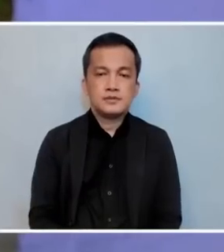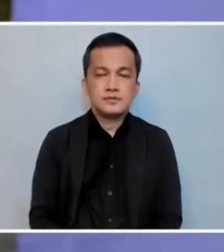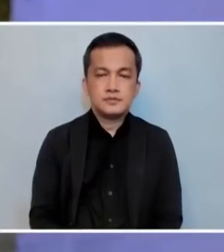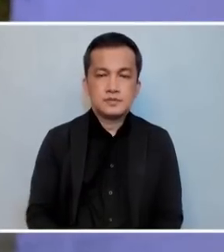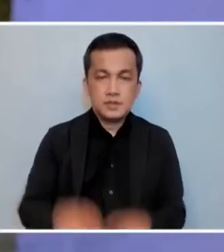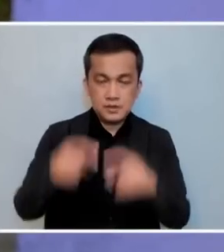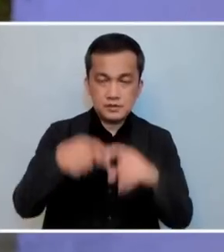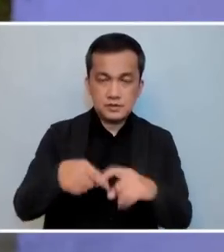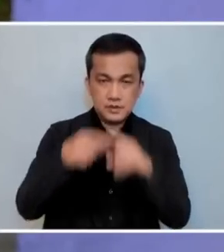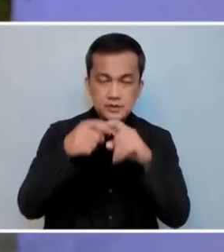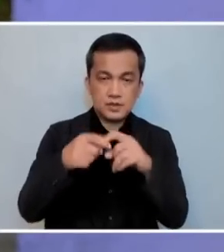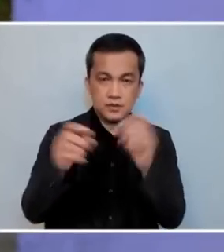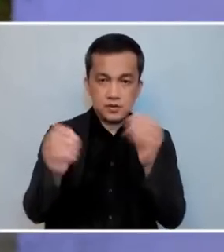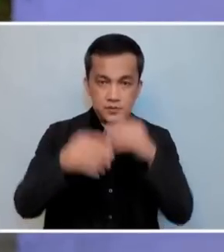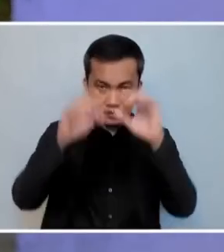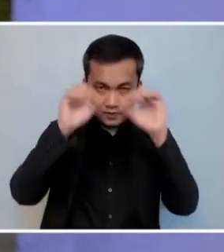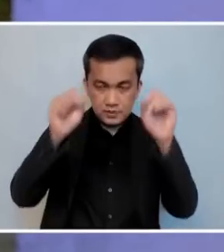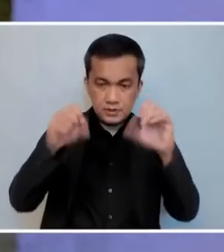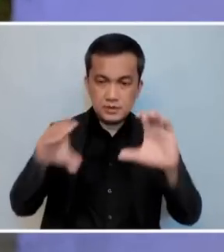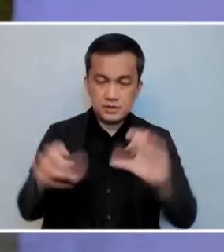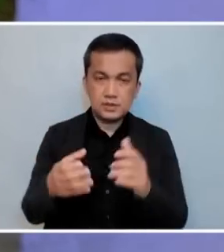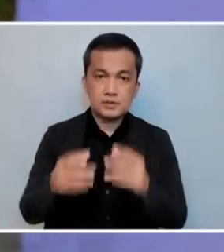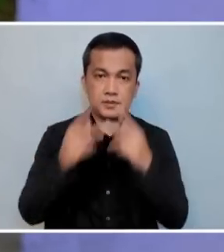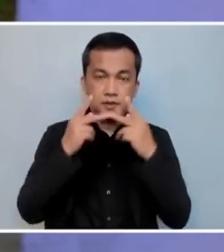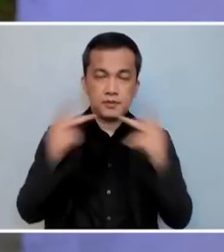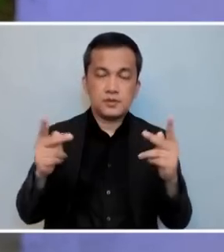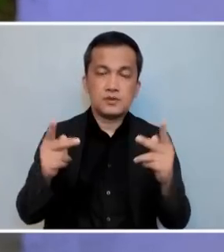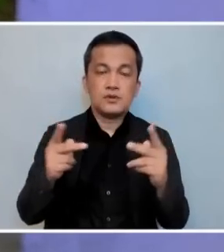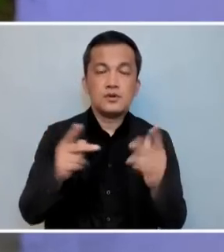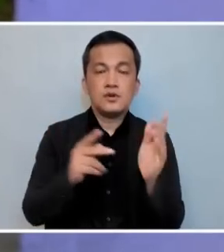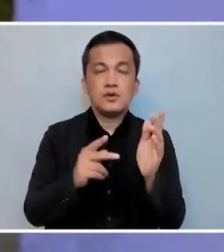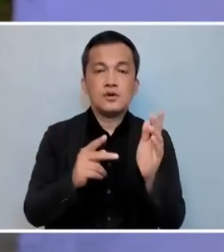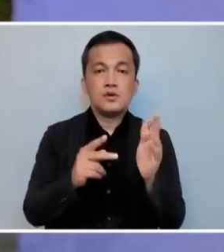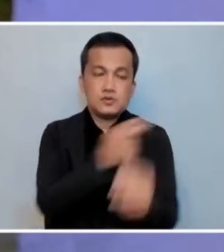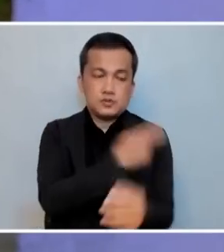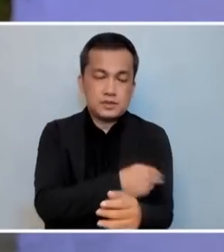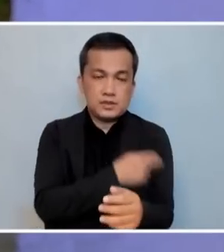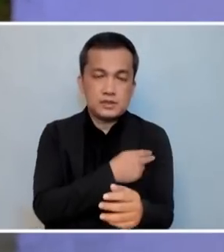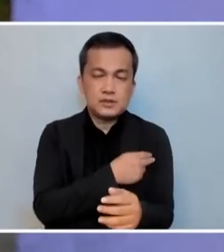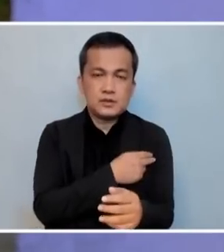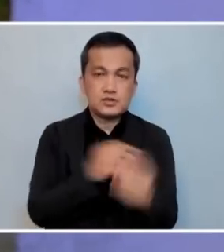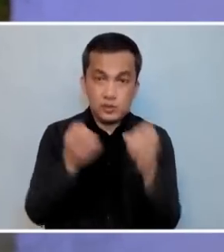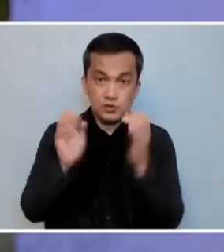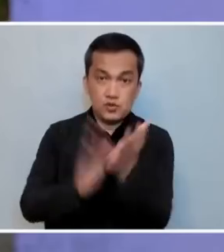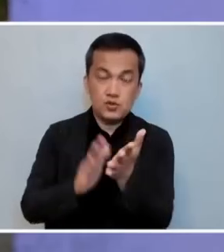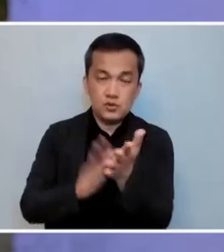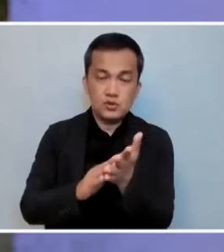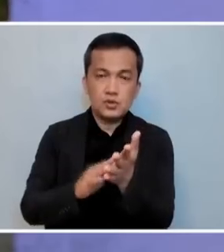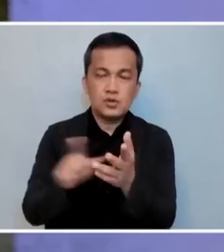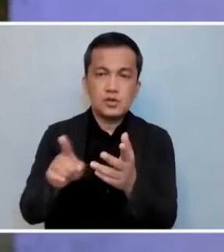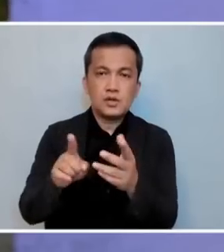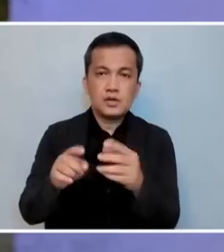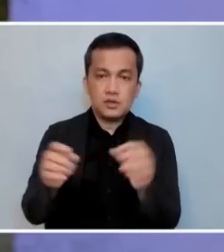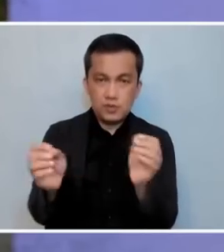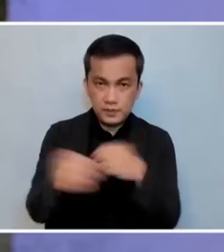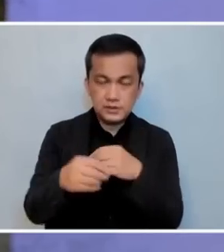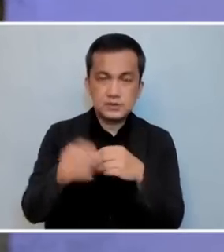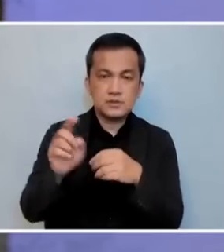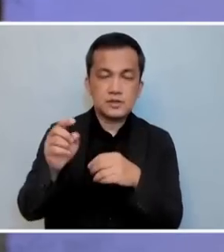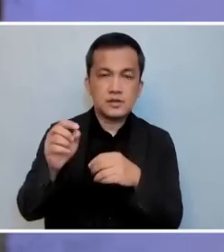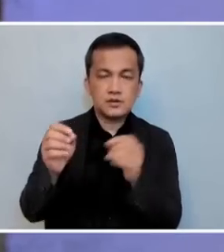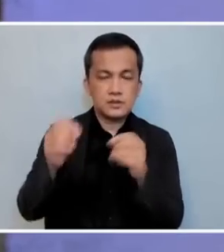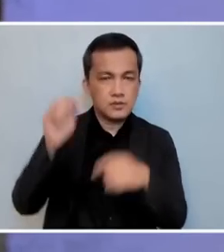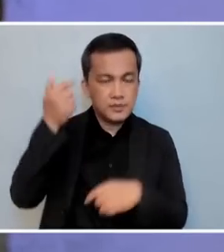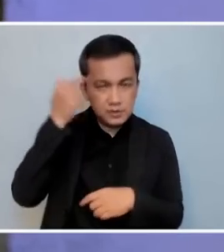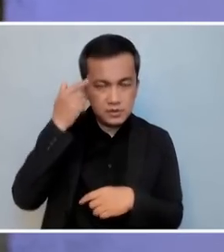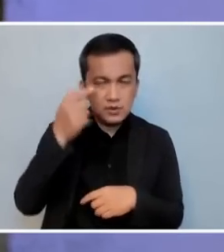Sinuspindi ng Malacanang ang klase sa mga pampublikong eskwelahan at pasok sa mga opisina ng gobyerno dahil po sa bagyong Florita.